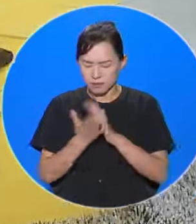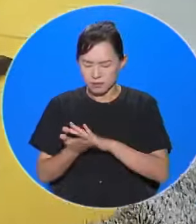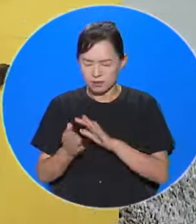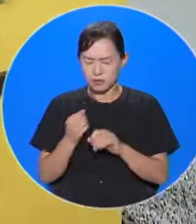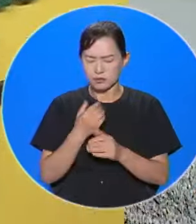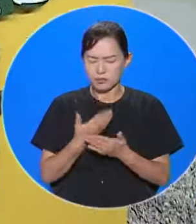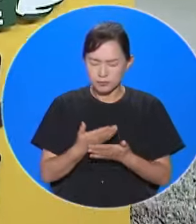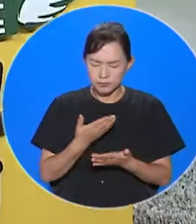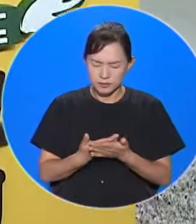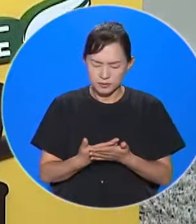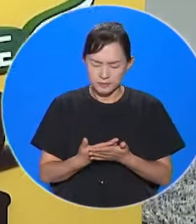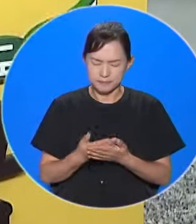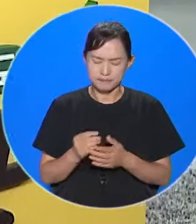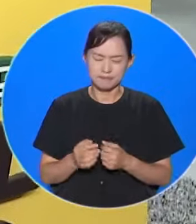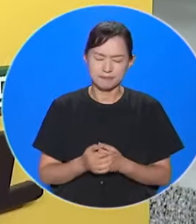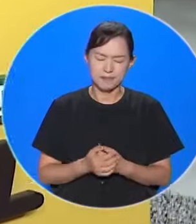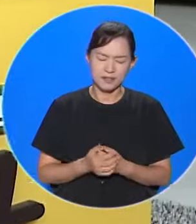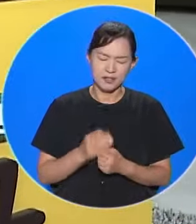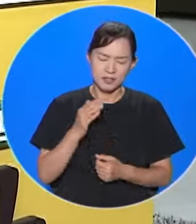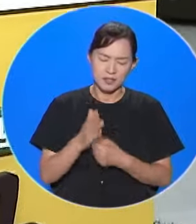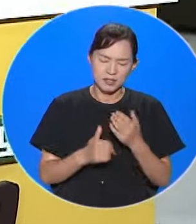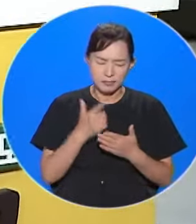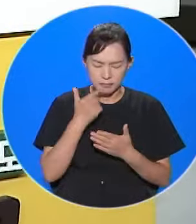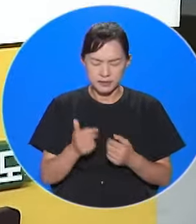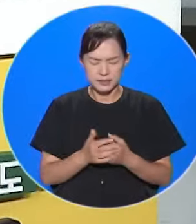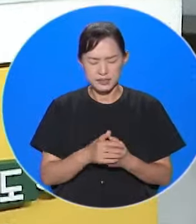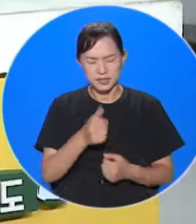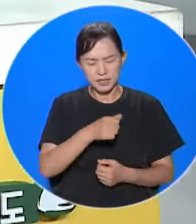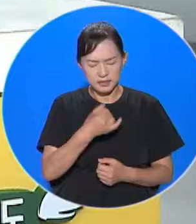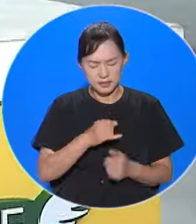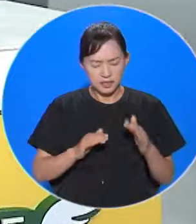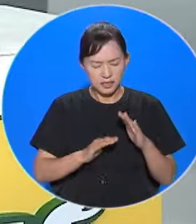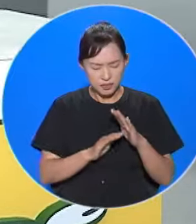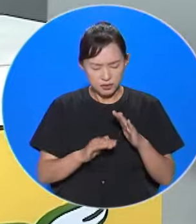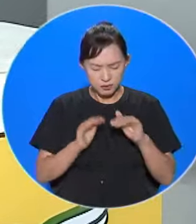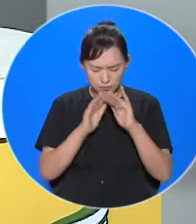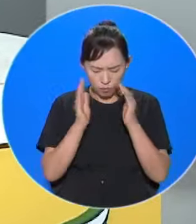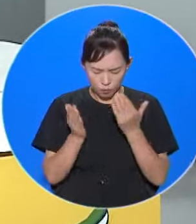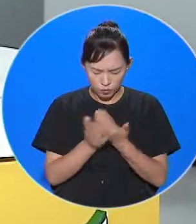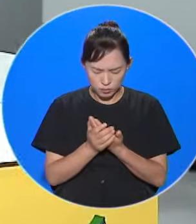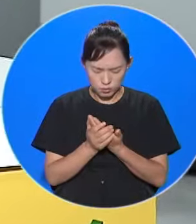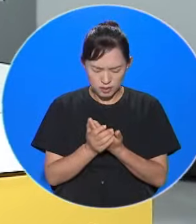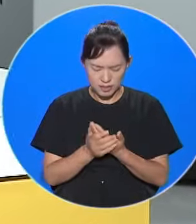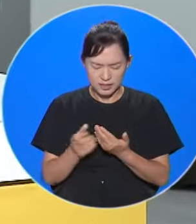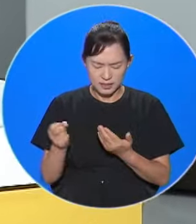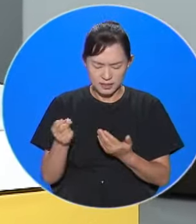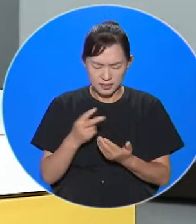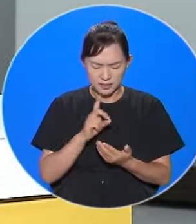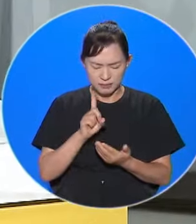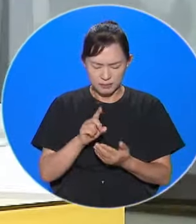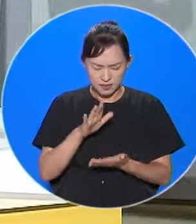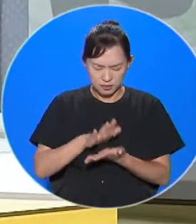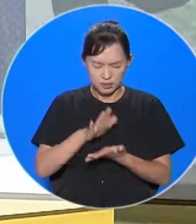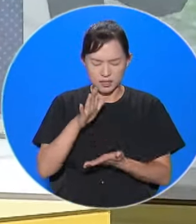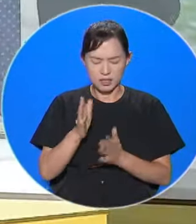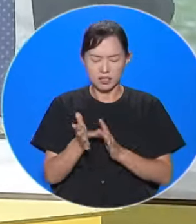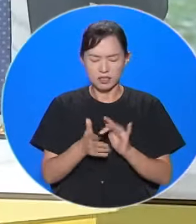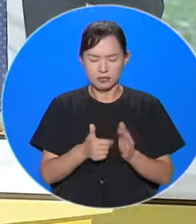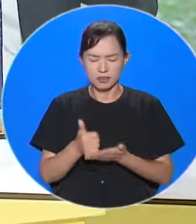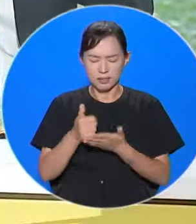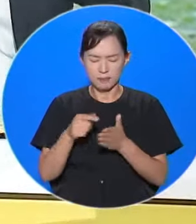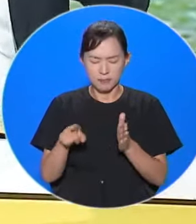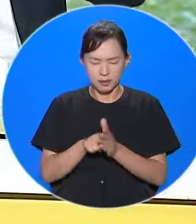주시옵소서. 그리하여 아버지 하나님, 이 자녀들의 가정이 모두가 다시 한번 뜨겁게 예수님 믿고 그